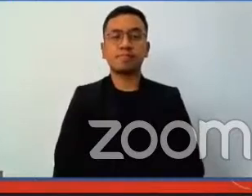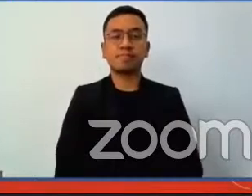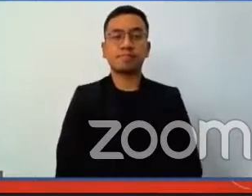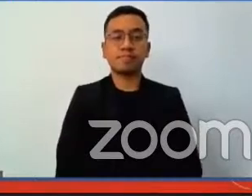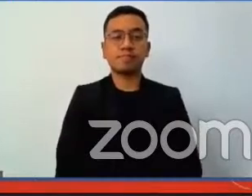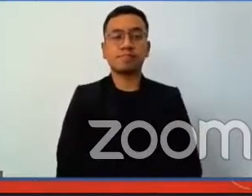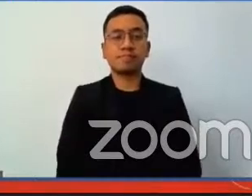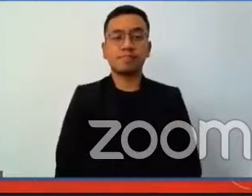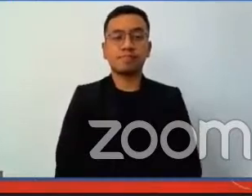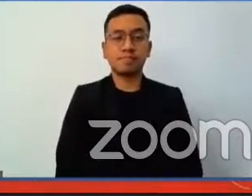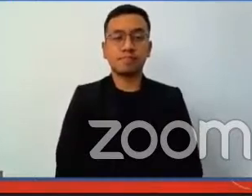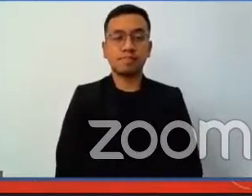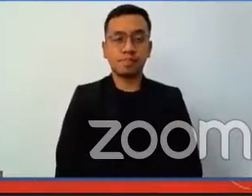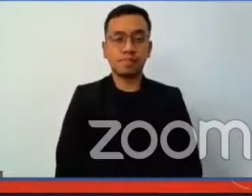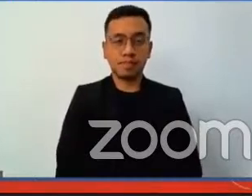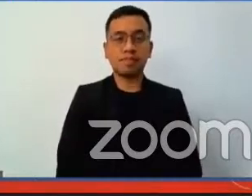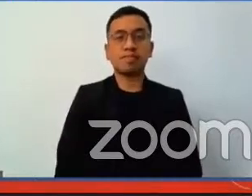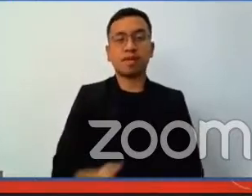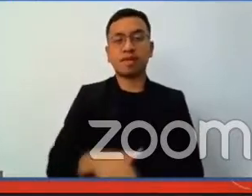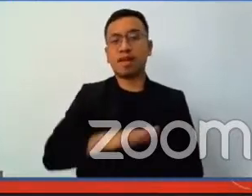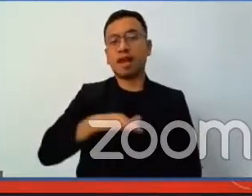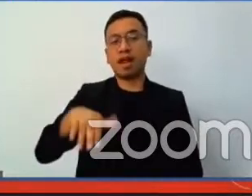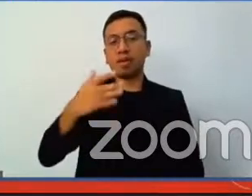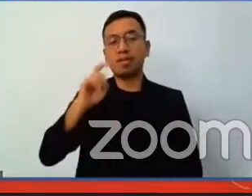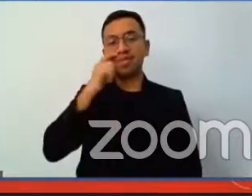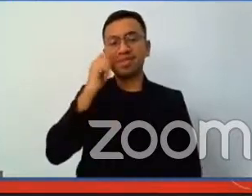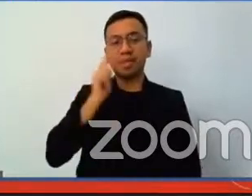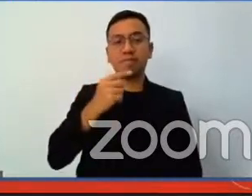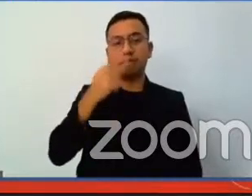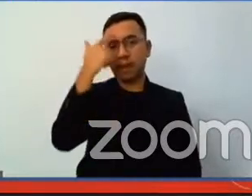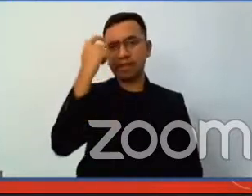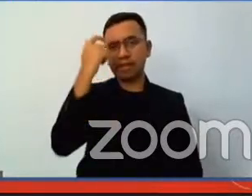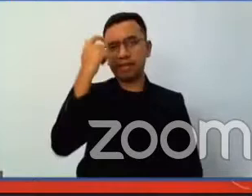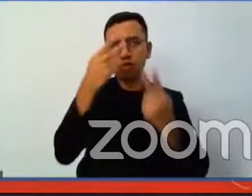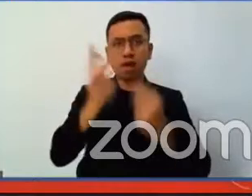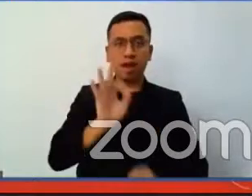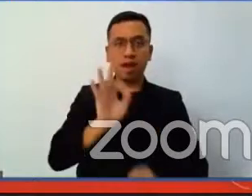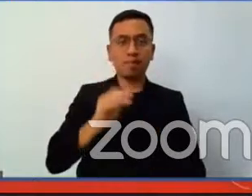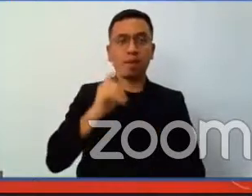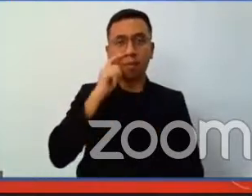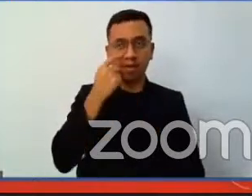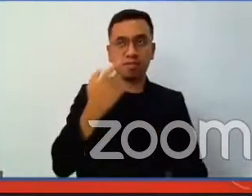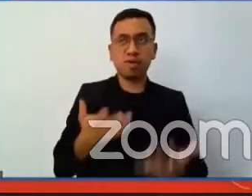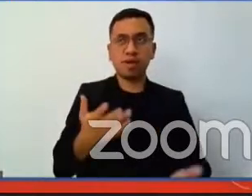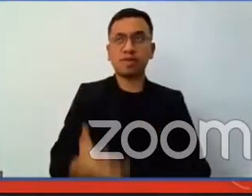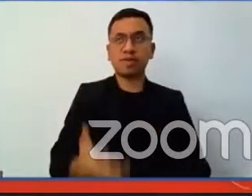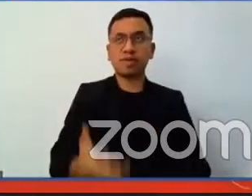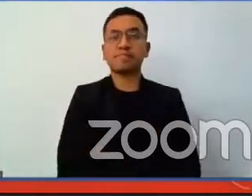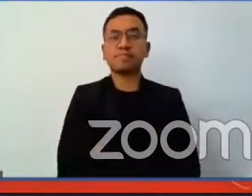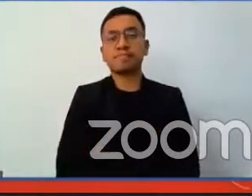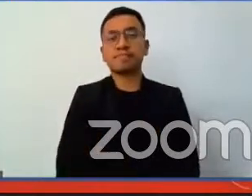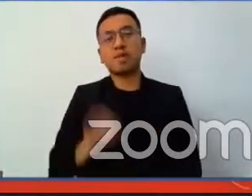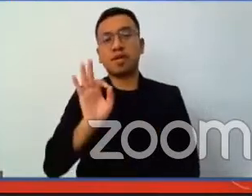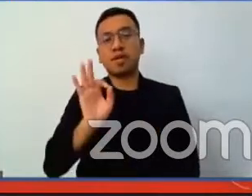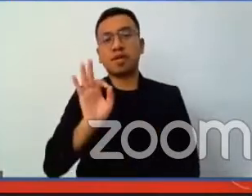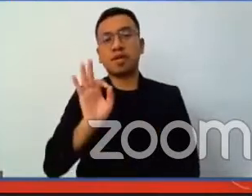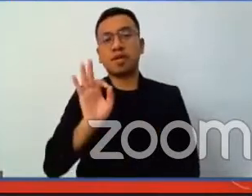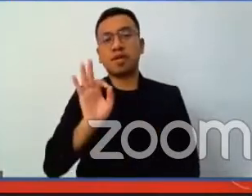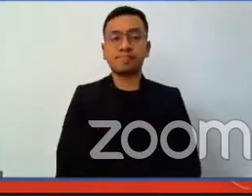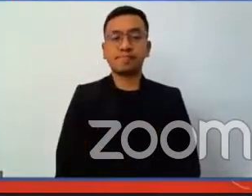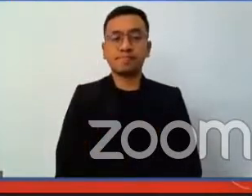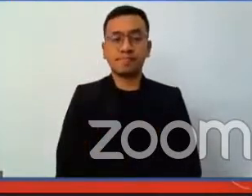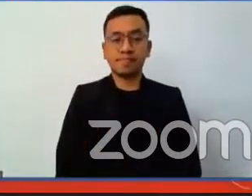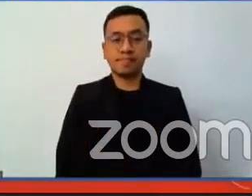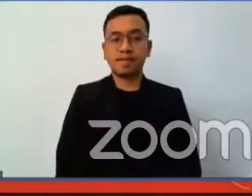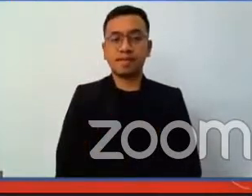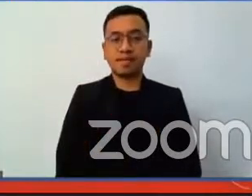tidak menggunakan secara visual seperti itu. Baik, Bapak Ibu, untuk sesi